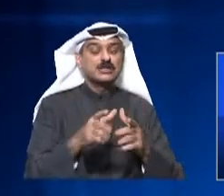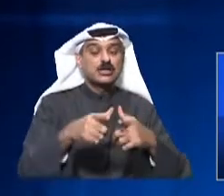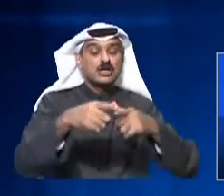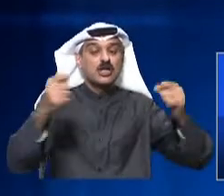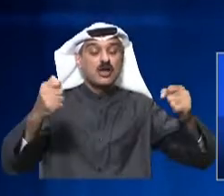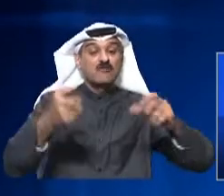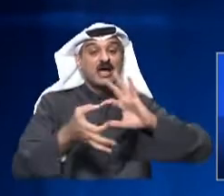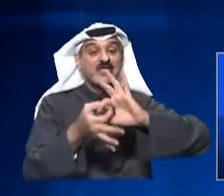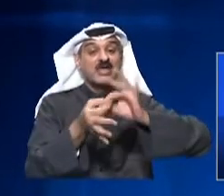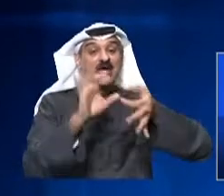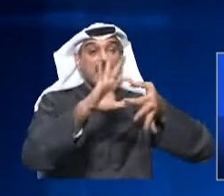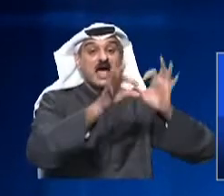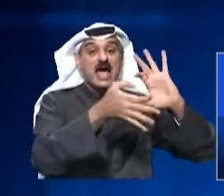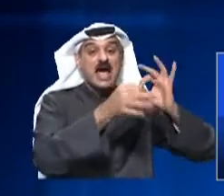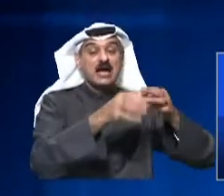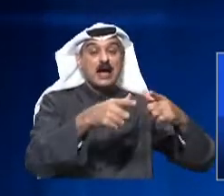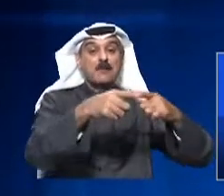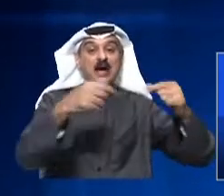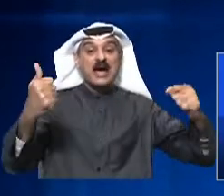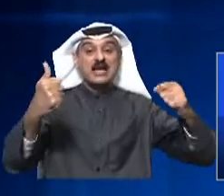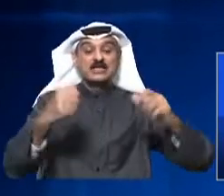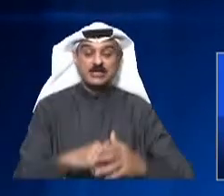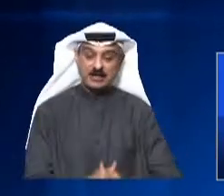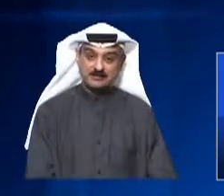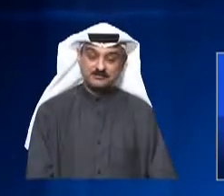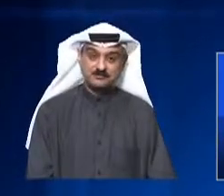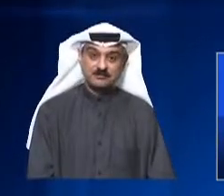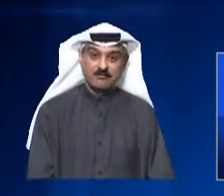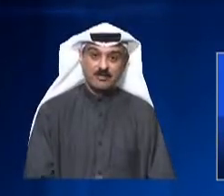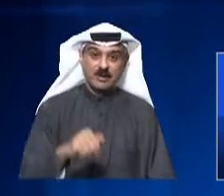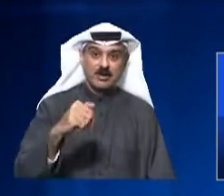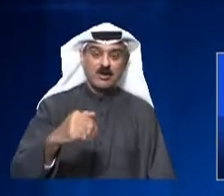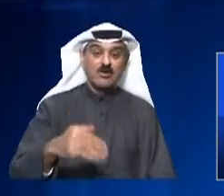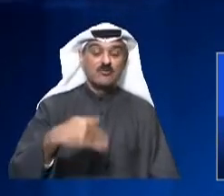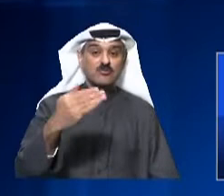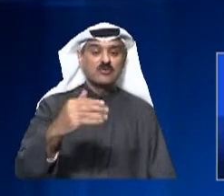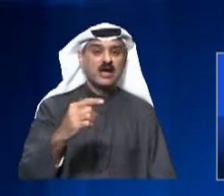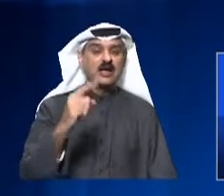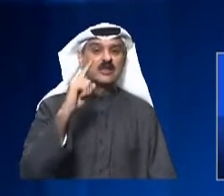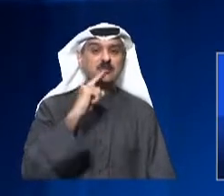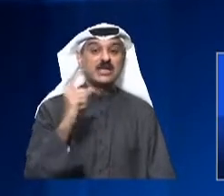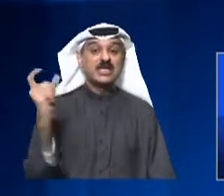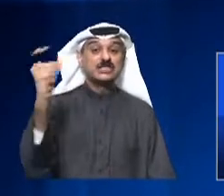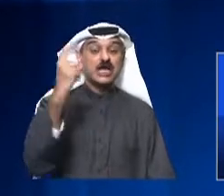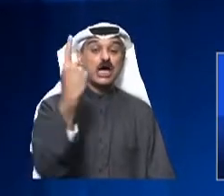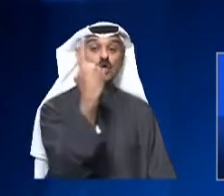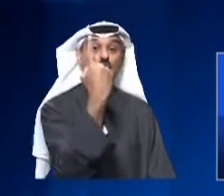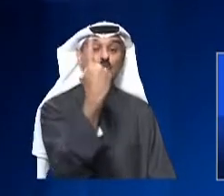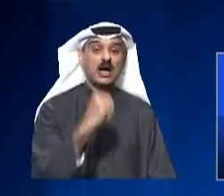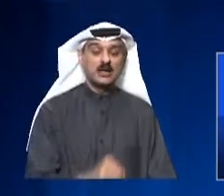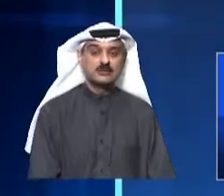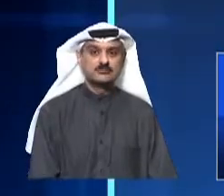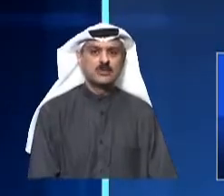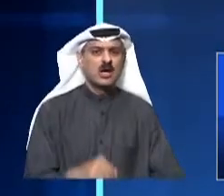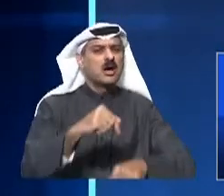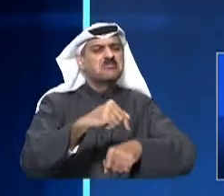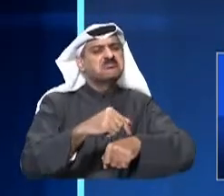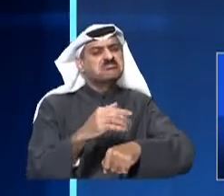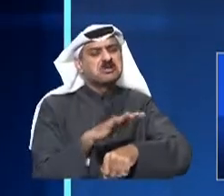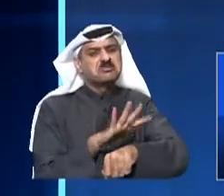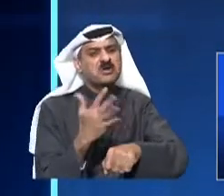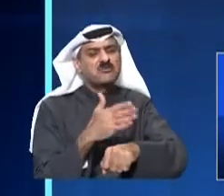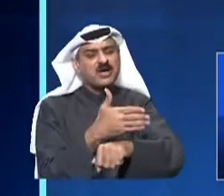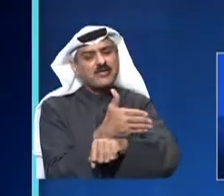أن تستضيفها البلاد في موعدها من 9 إلى 19 من يناير المقبل أو التأجيل لموعد آخر خلال